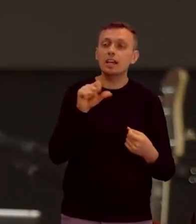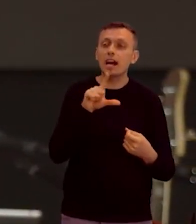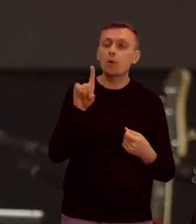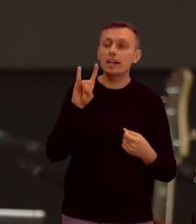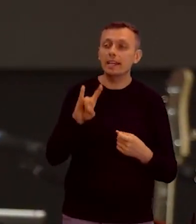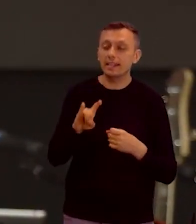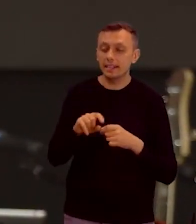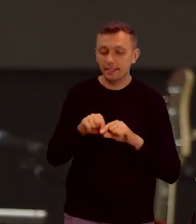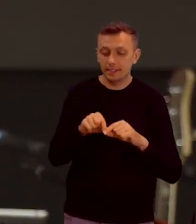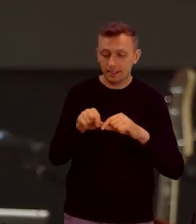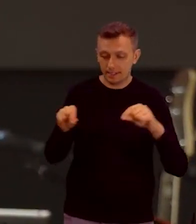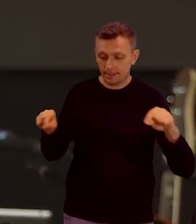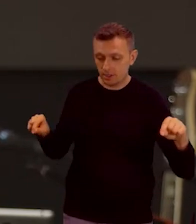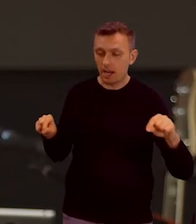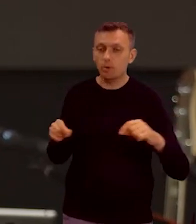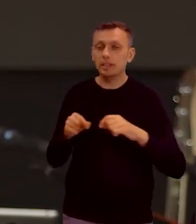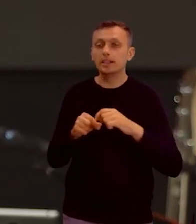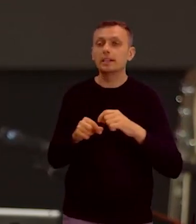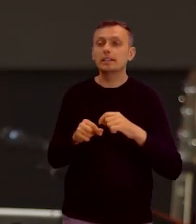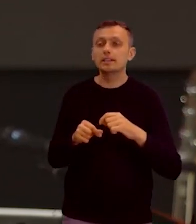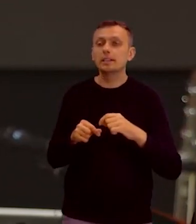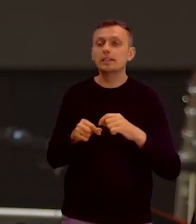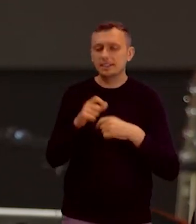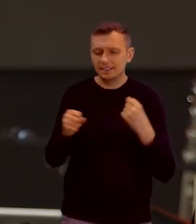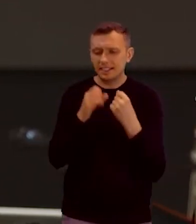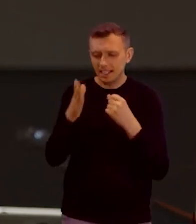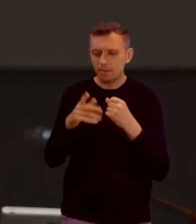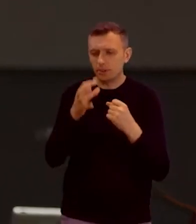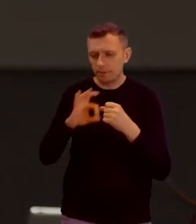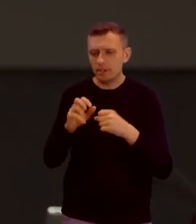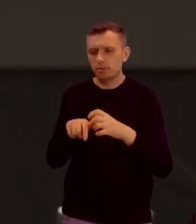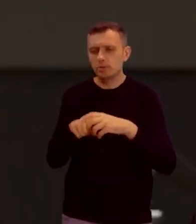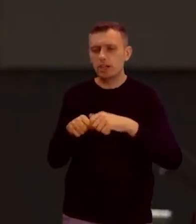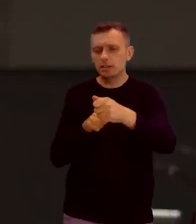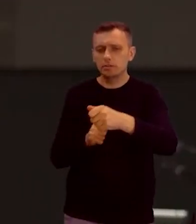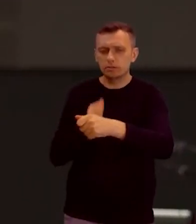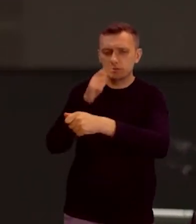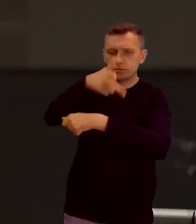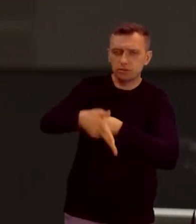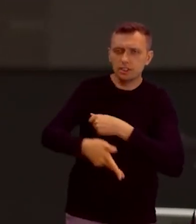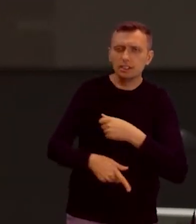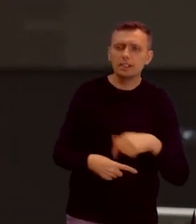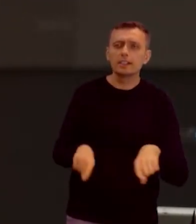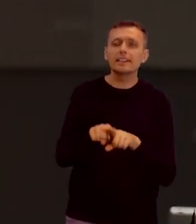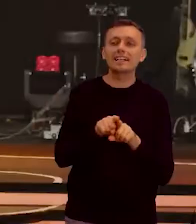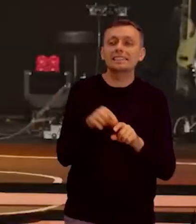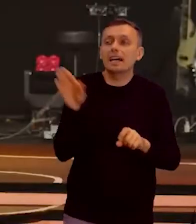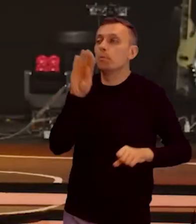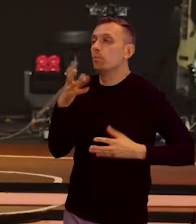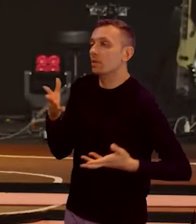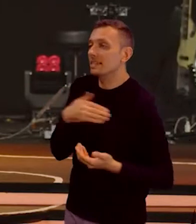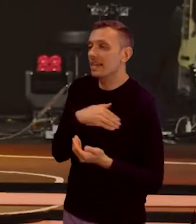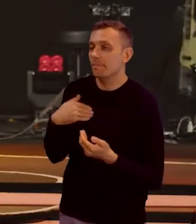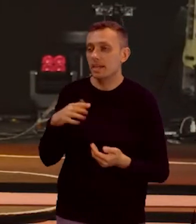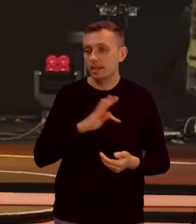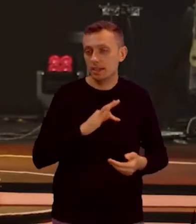dostrzegali ich obdarowanie, z którym przychodzą na ten świat, kształtowali je we właściwy sposób, aby osiągnęły